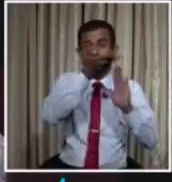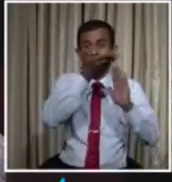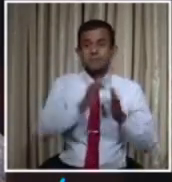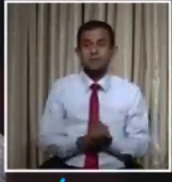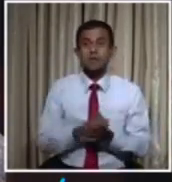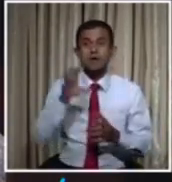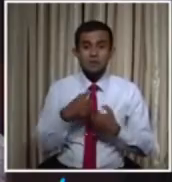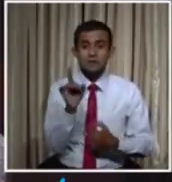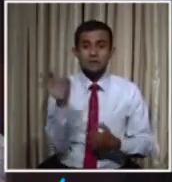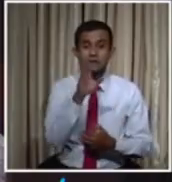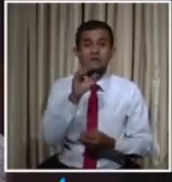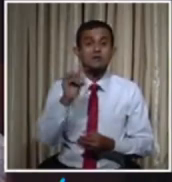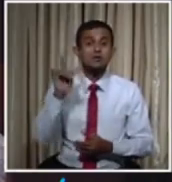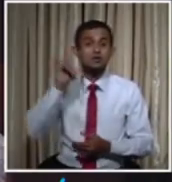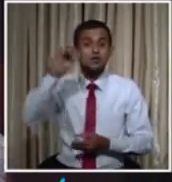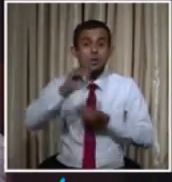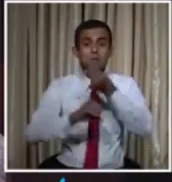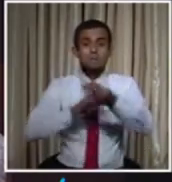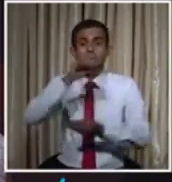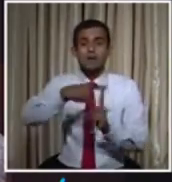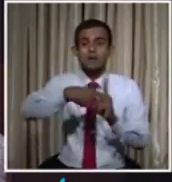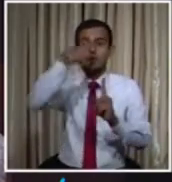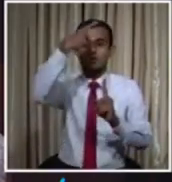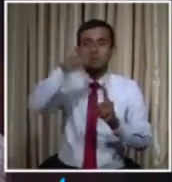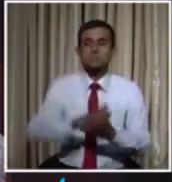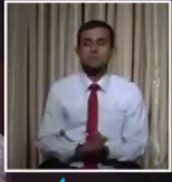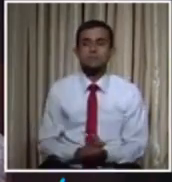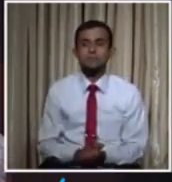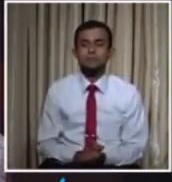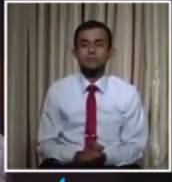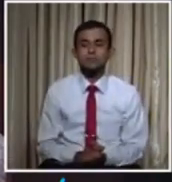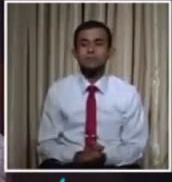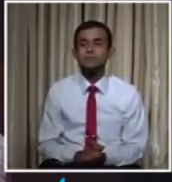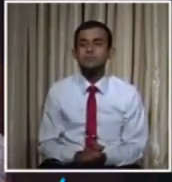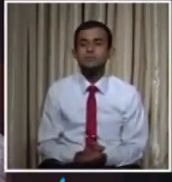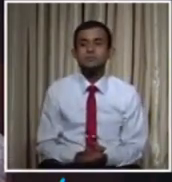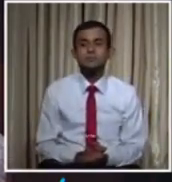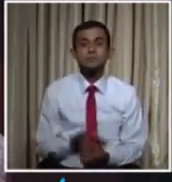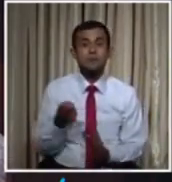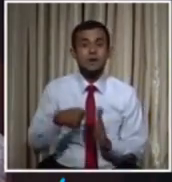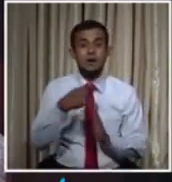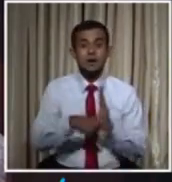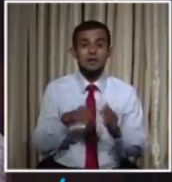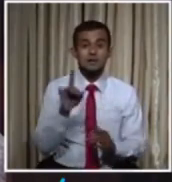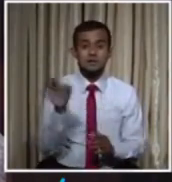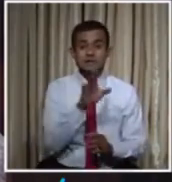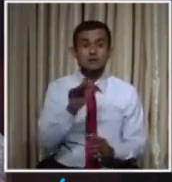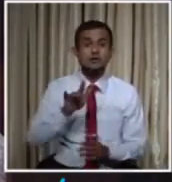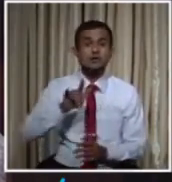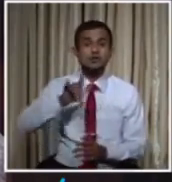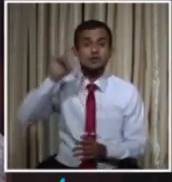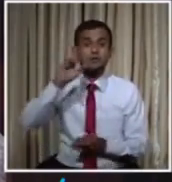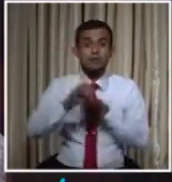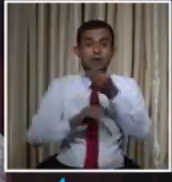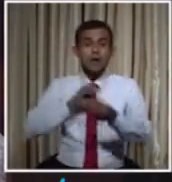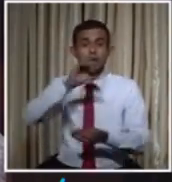රටවල් 190 රටේ රාජ්‍ය නායකයා ප්‍රමුඛ ආණ්ඩුව මේ රටට ඍජු විදේශීය ආයෝජන